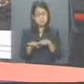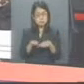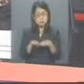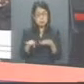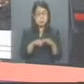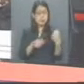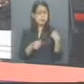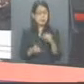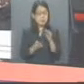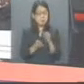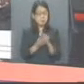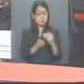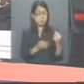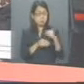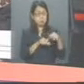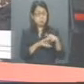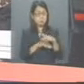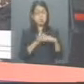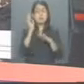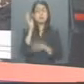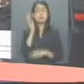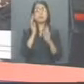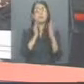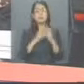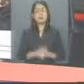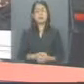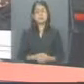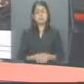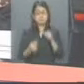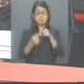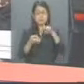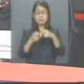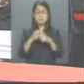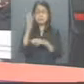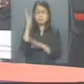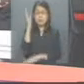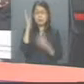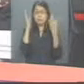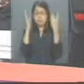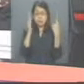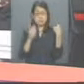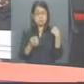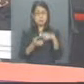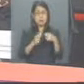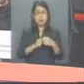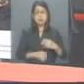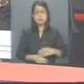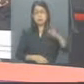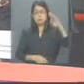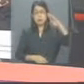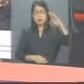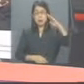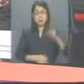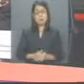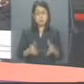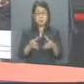ใหญ่ในพื้นที่ภาคใต้ได้ค่ะ ค่ะส่วนอีกเรื่องนะคะเหตุการณ์ในพื้นที่ภาคใต้เมื่อวานที่ผ่านมาเกิดเหตุปะทะกันนะคะระหว่างเจ้าหน้าที่กับกลุ่มผู้ก่อความ